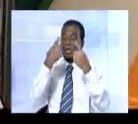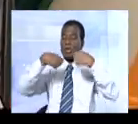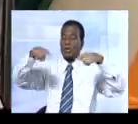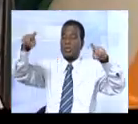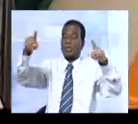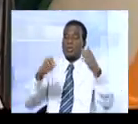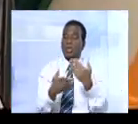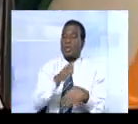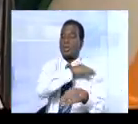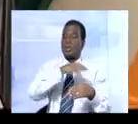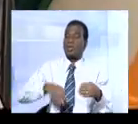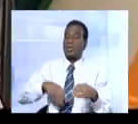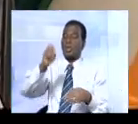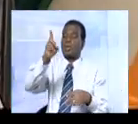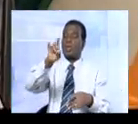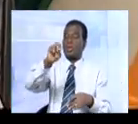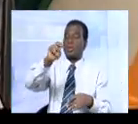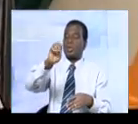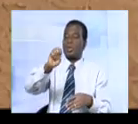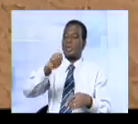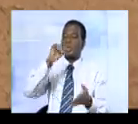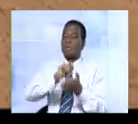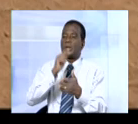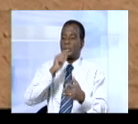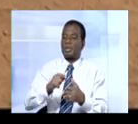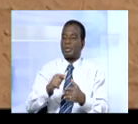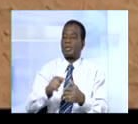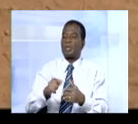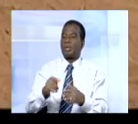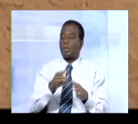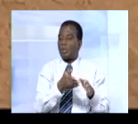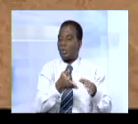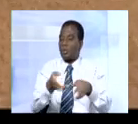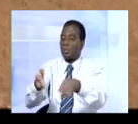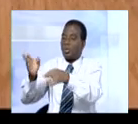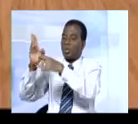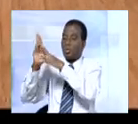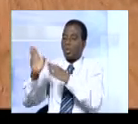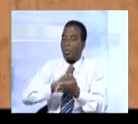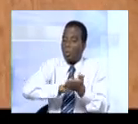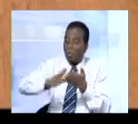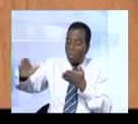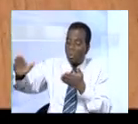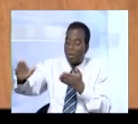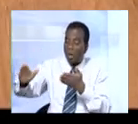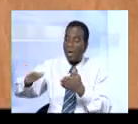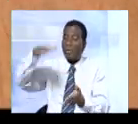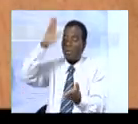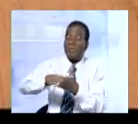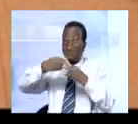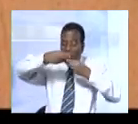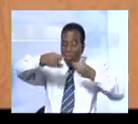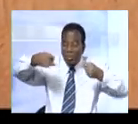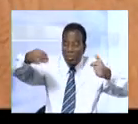Mabdouré, maire de Dieuné, consistent au pavement des rues, ce qui va réduire la poussière dans la ville et